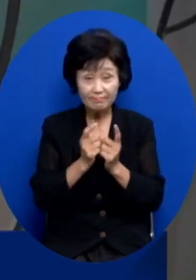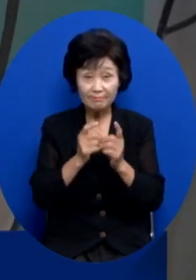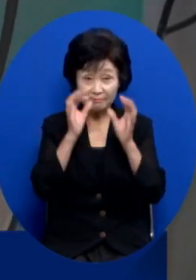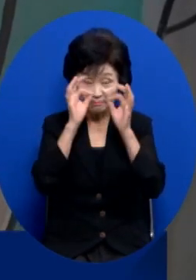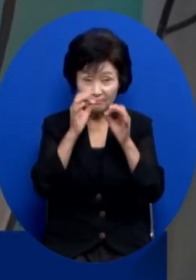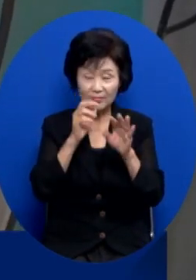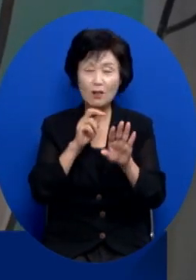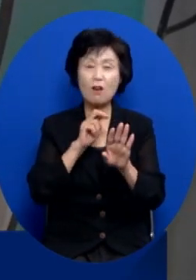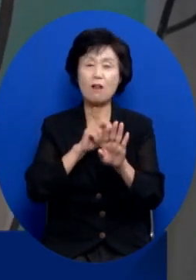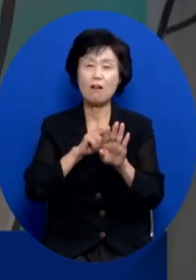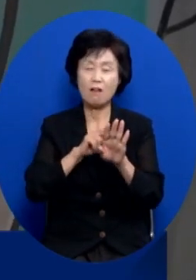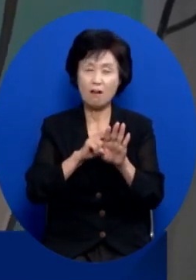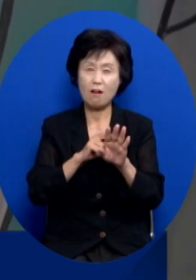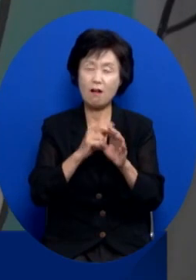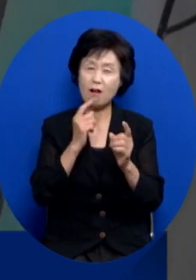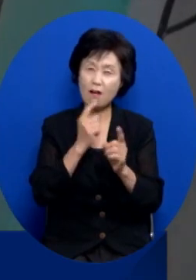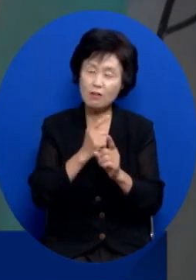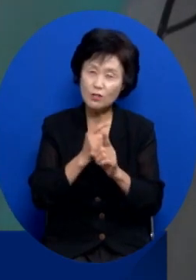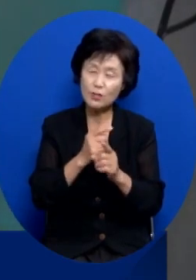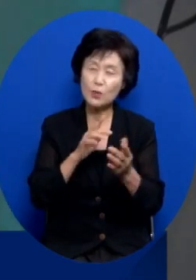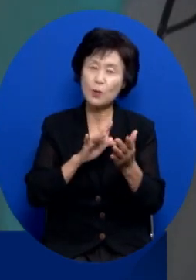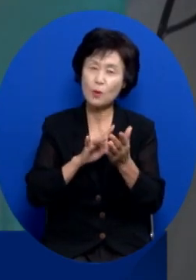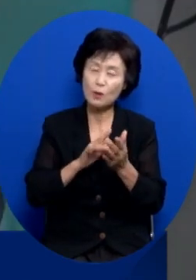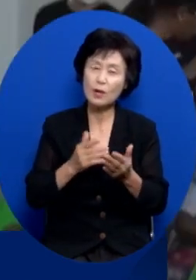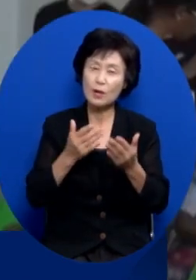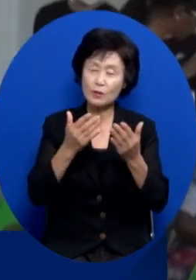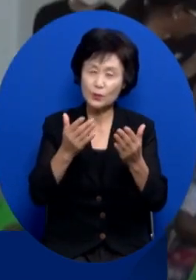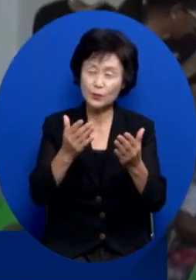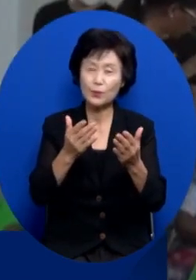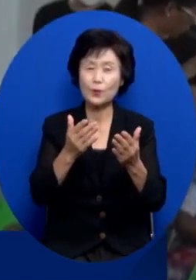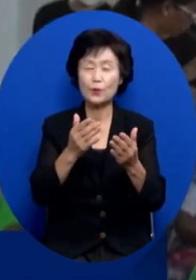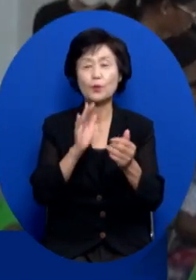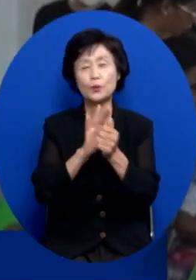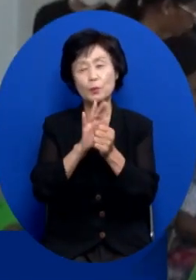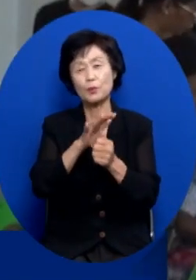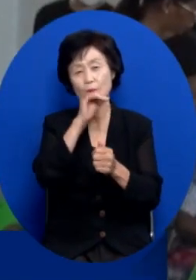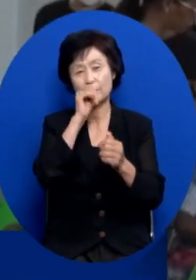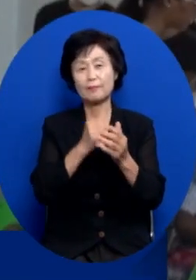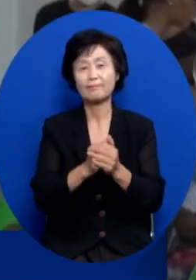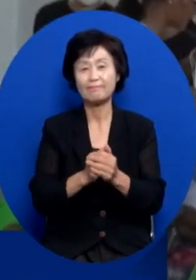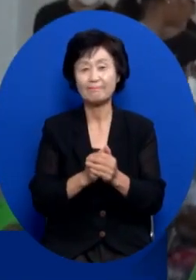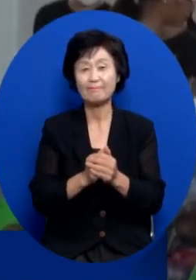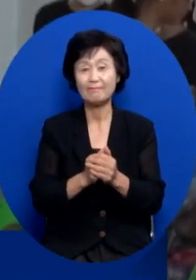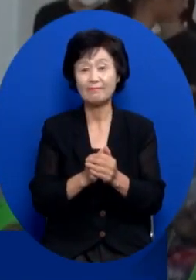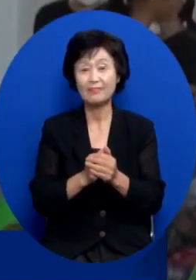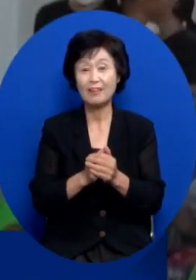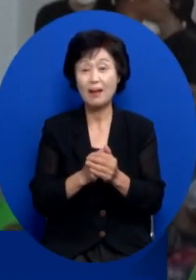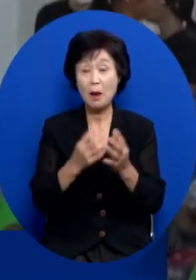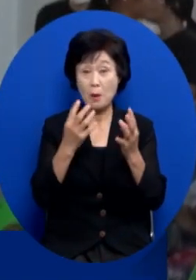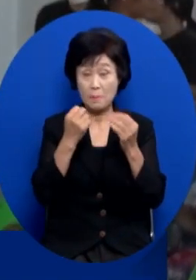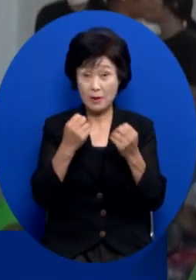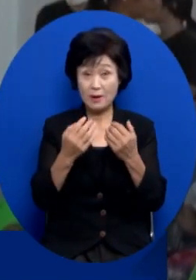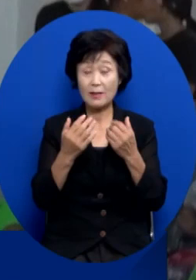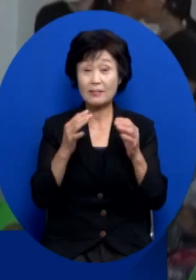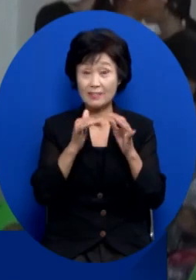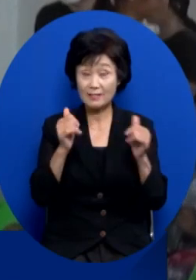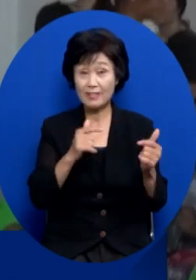그런 걸 한 번 해줄 수 있어서 제가 자주 오게 된 것 같습니다. 오늘 덕분에 많은 사람들이